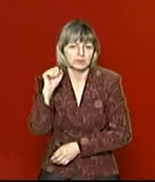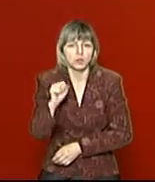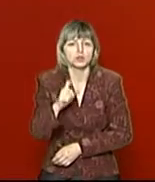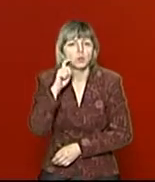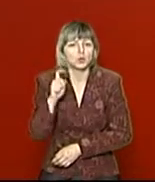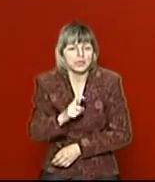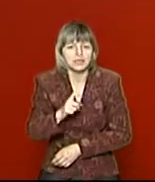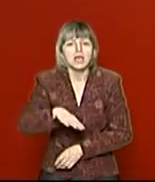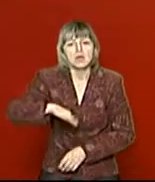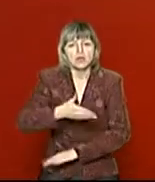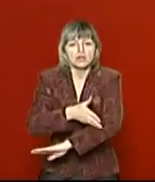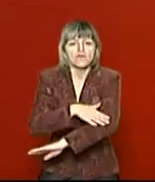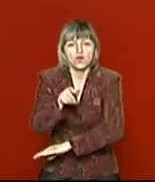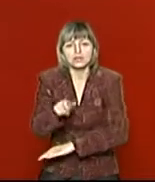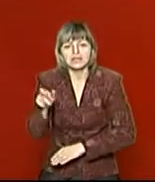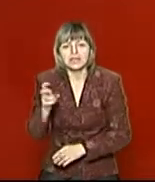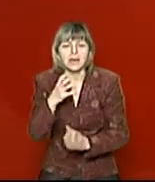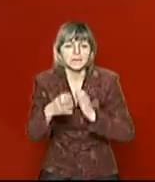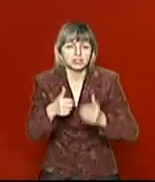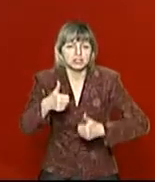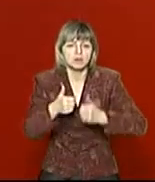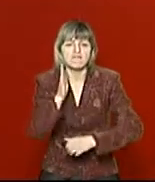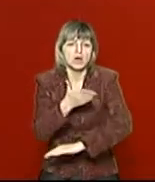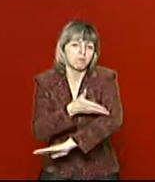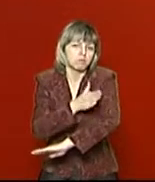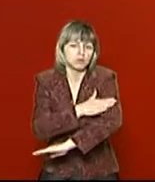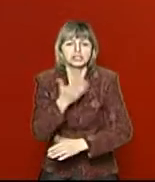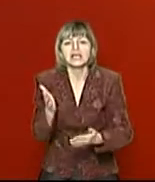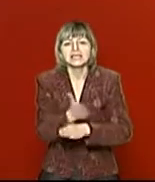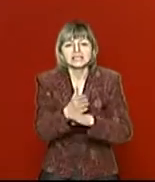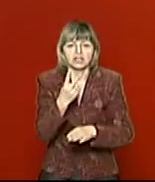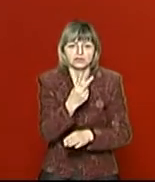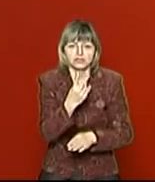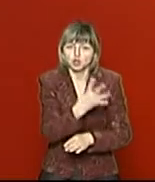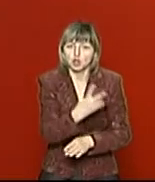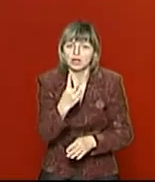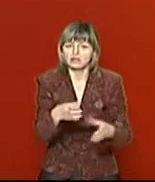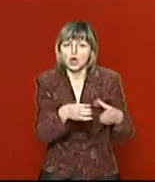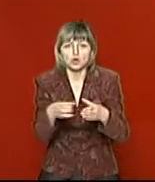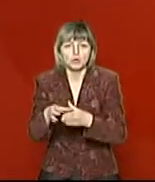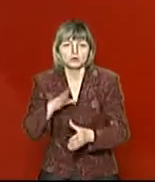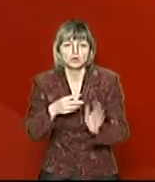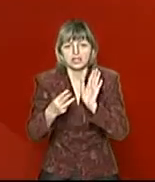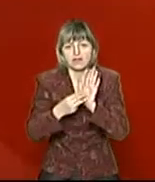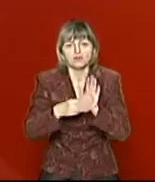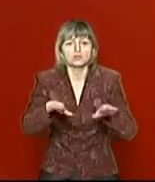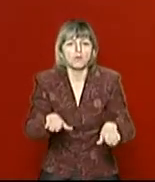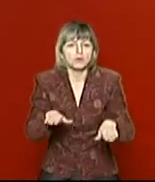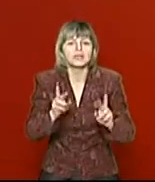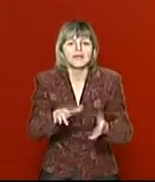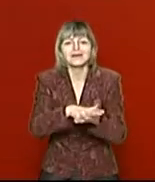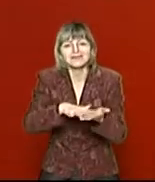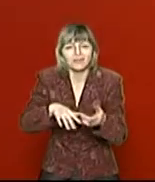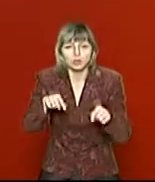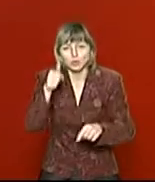України. Згодом волиняни на міжнародних змаганнях в Польщі серед 42 команд Європи були на 8-й позиції. Як